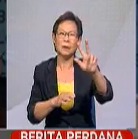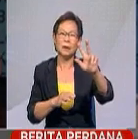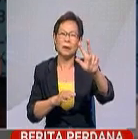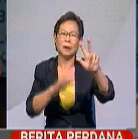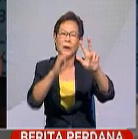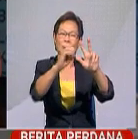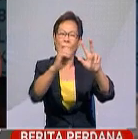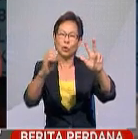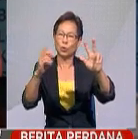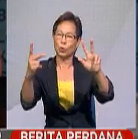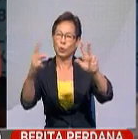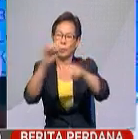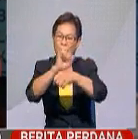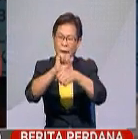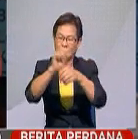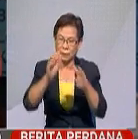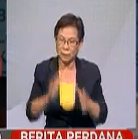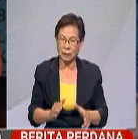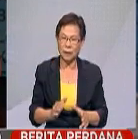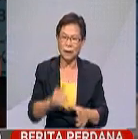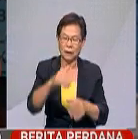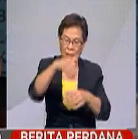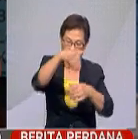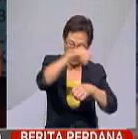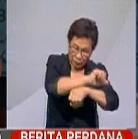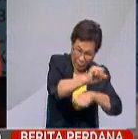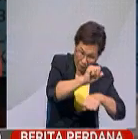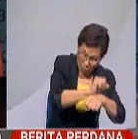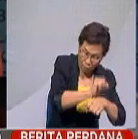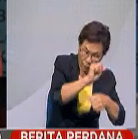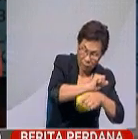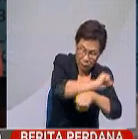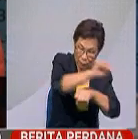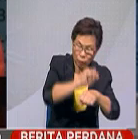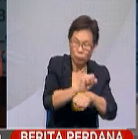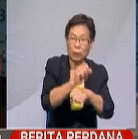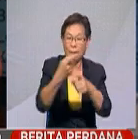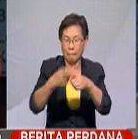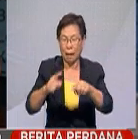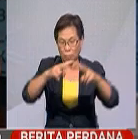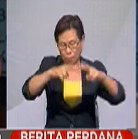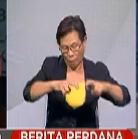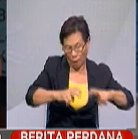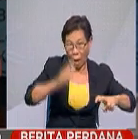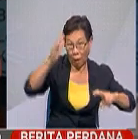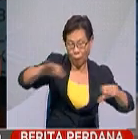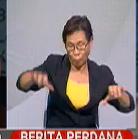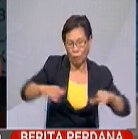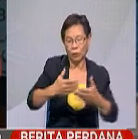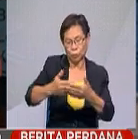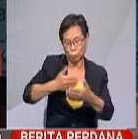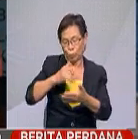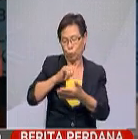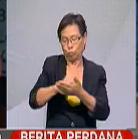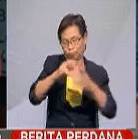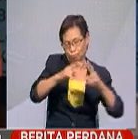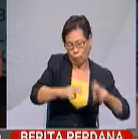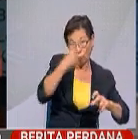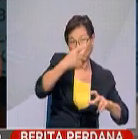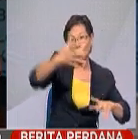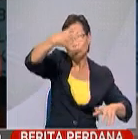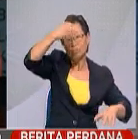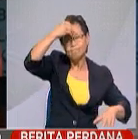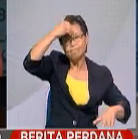300,000 pekerja yang bekerja di Singapura, tetapi satu kajian akan dibuat sebelum itu untuk